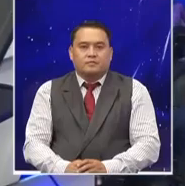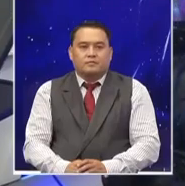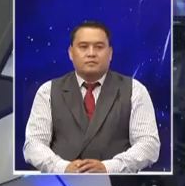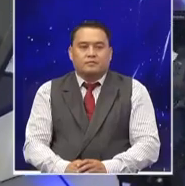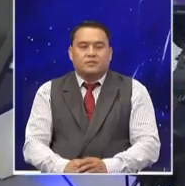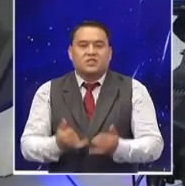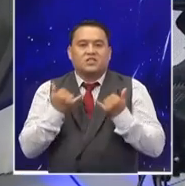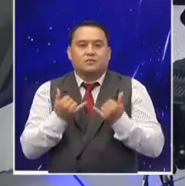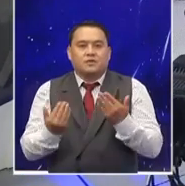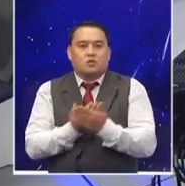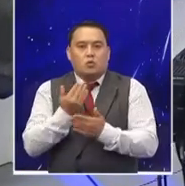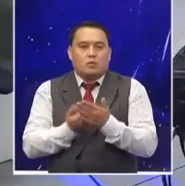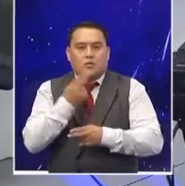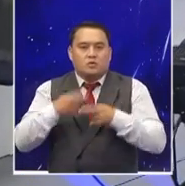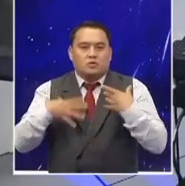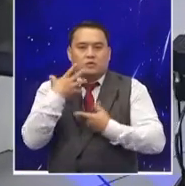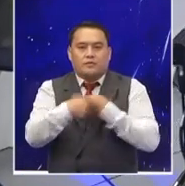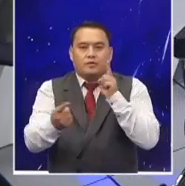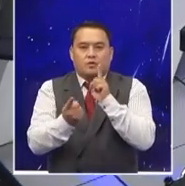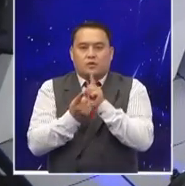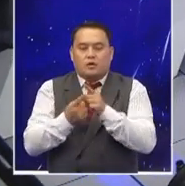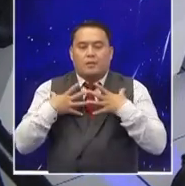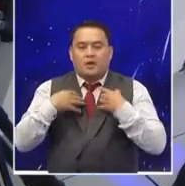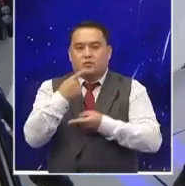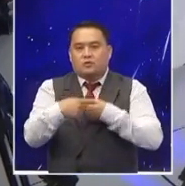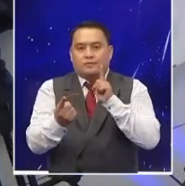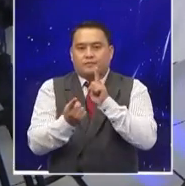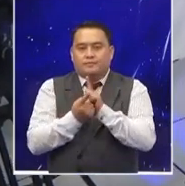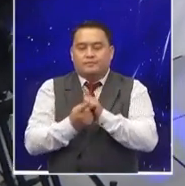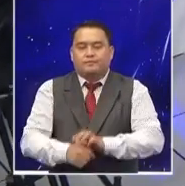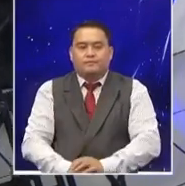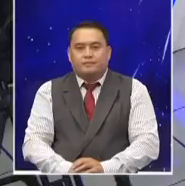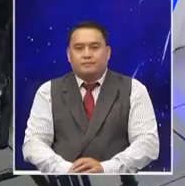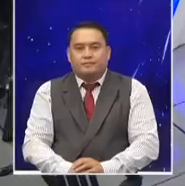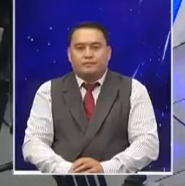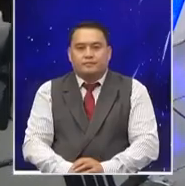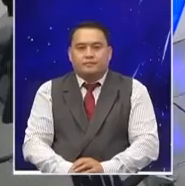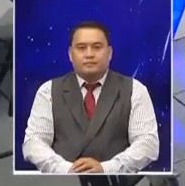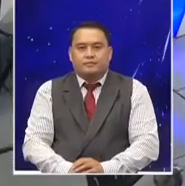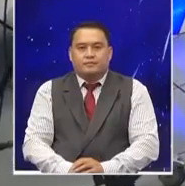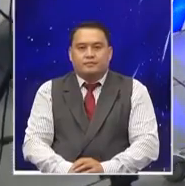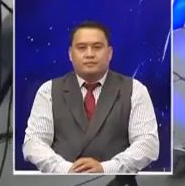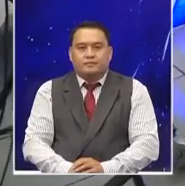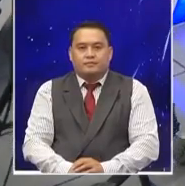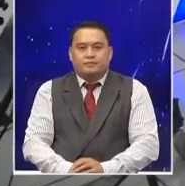такими событиями был насыщен сегодняшний день а я с вами прощаюсь увидимся в понедельник